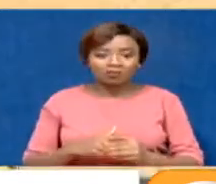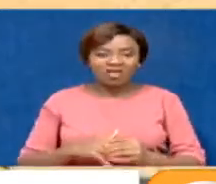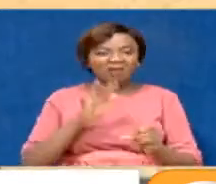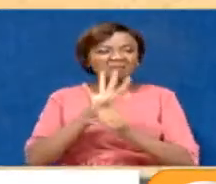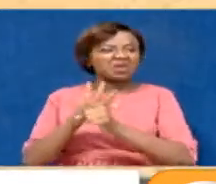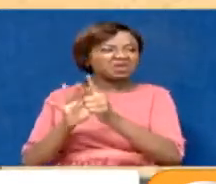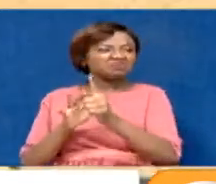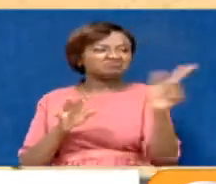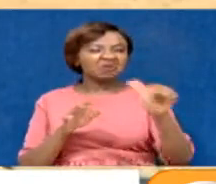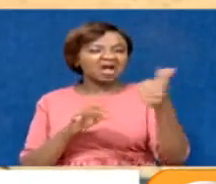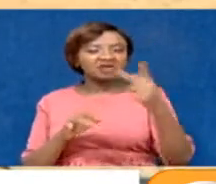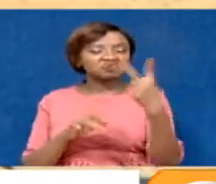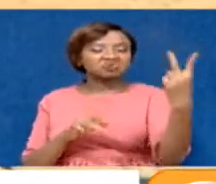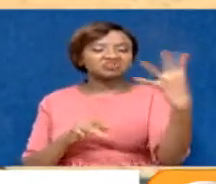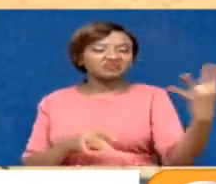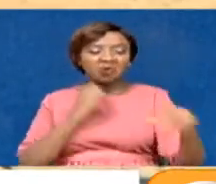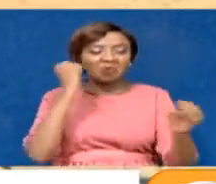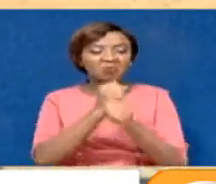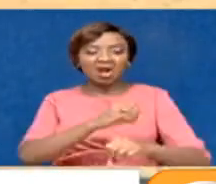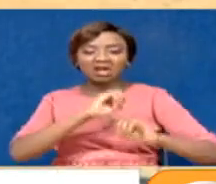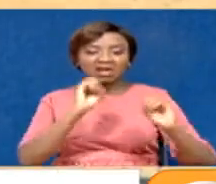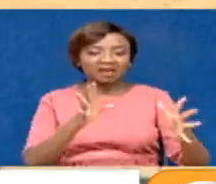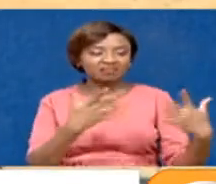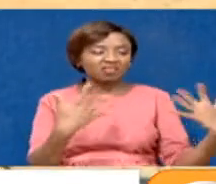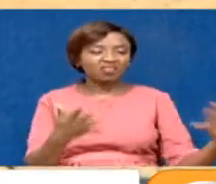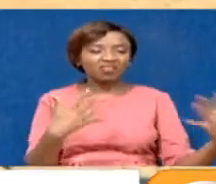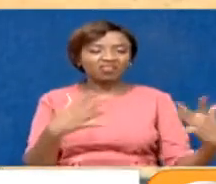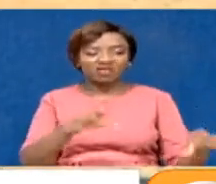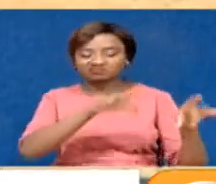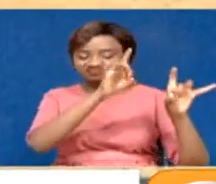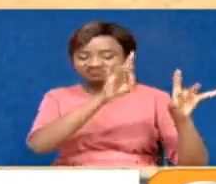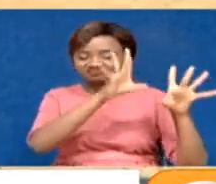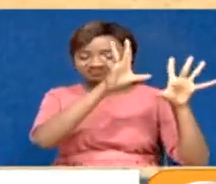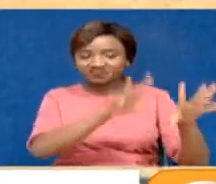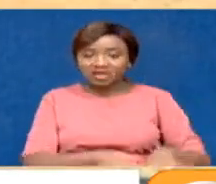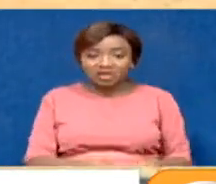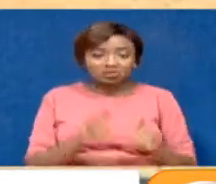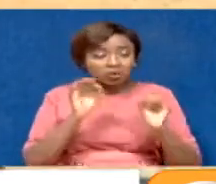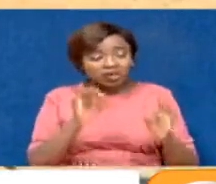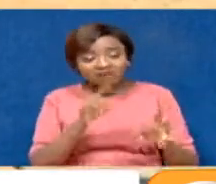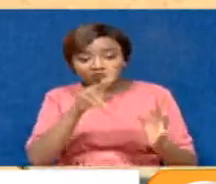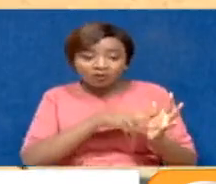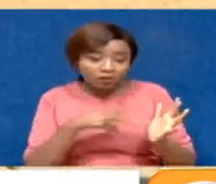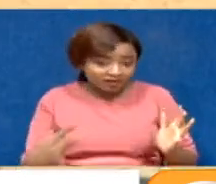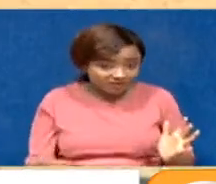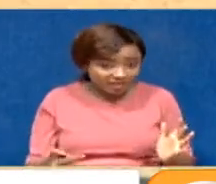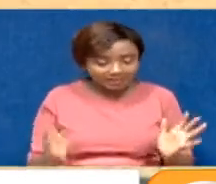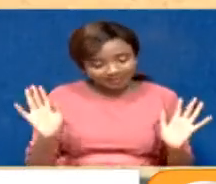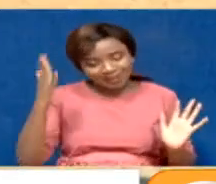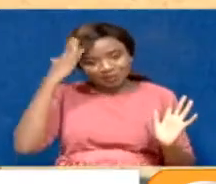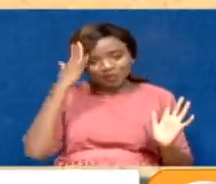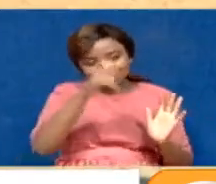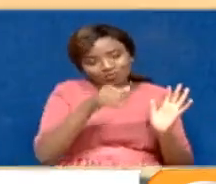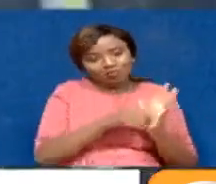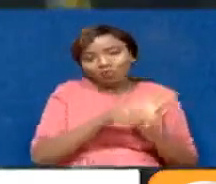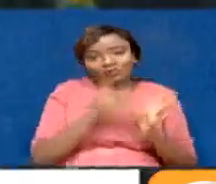majivuno na wengi wakufanya kazi, wakufanya wananchi kazi. So kama ulianguka, wajua makosa yako